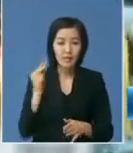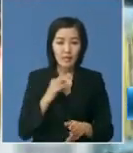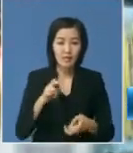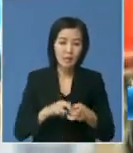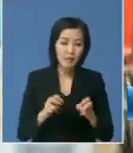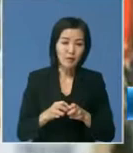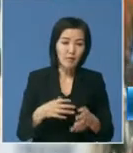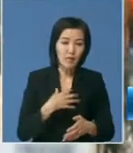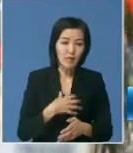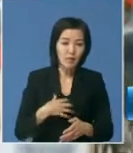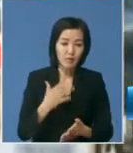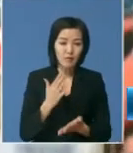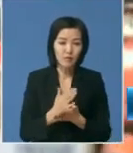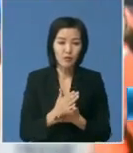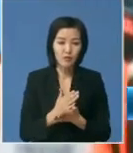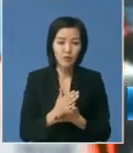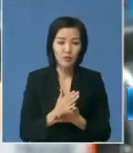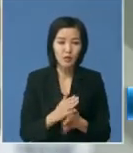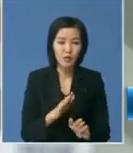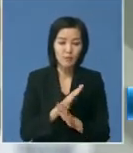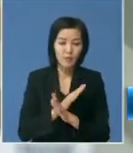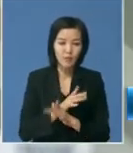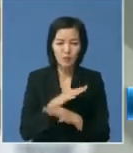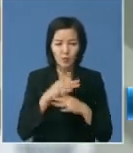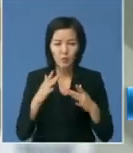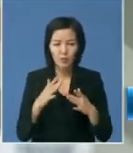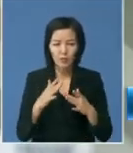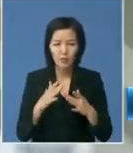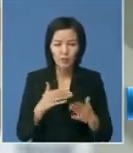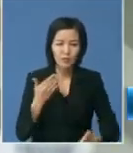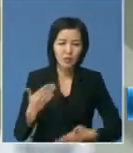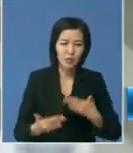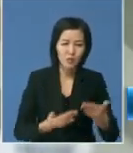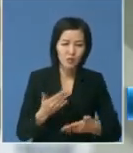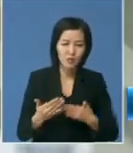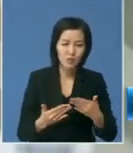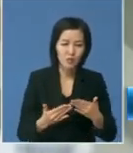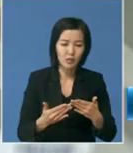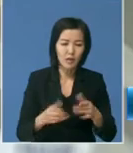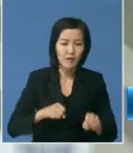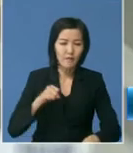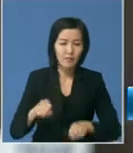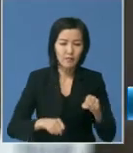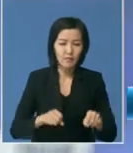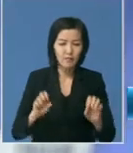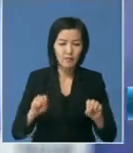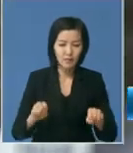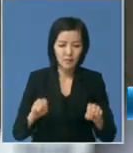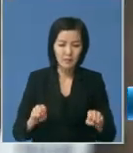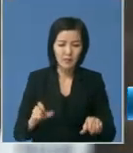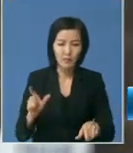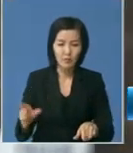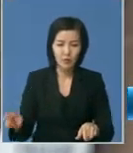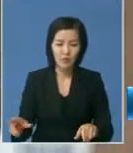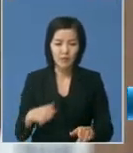мәселеге алаңдайтындай жөні бар. Мерт болғандардың басым бөлігі жаяу жүргіншілер, велосипедшілер мен мотоцикл мінгендер болып отыр.